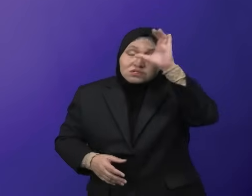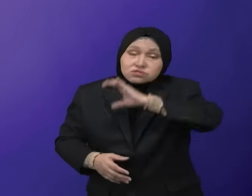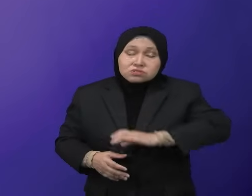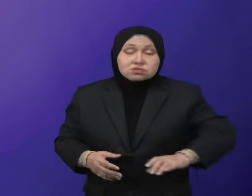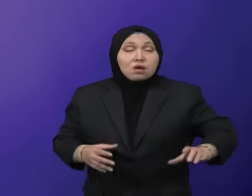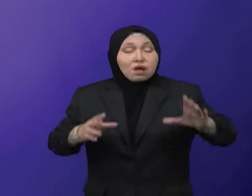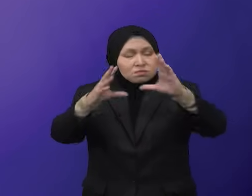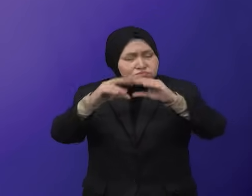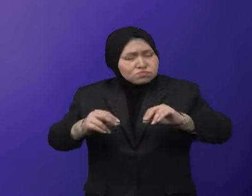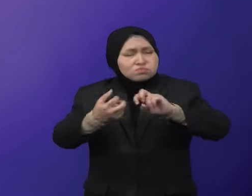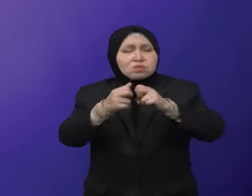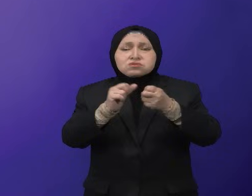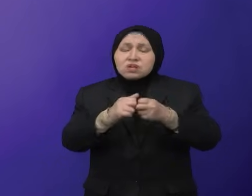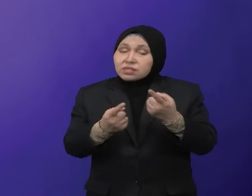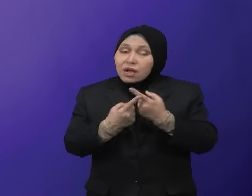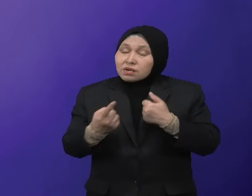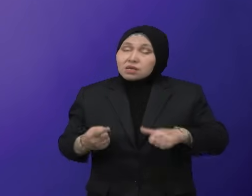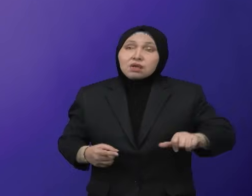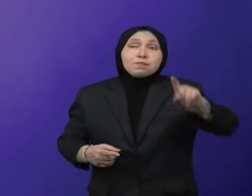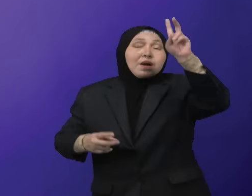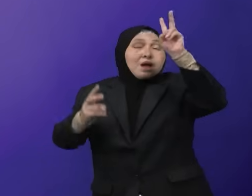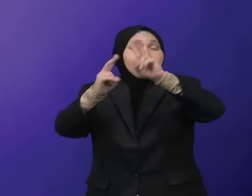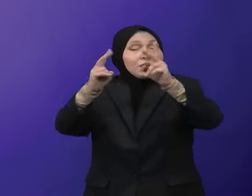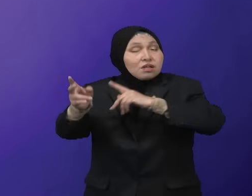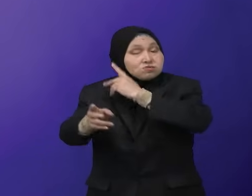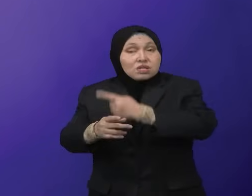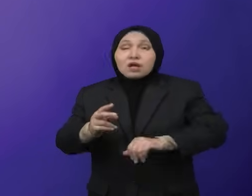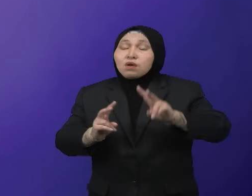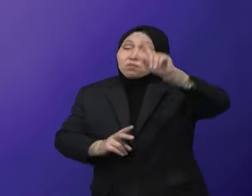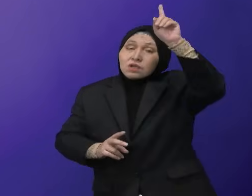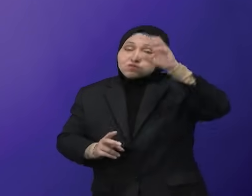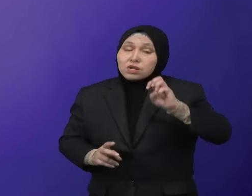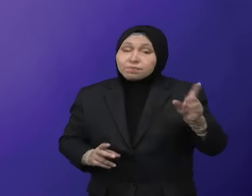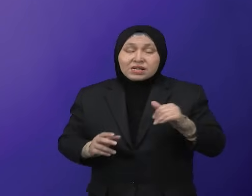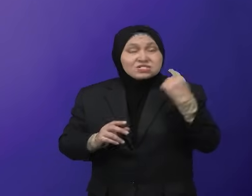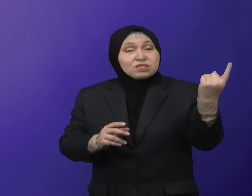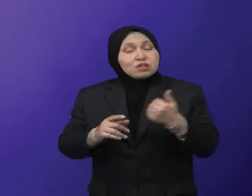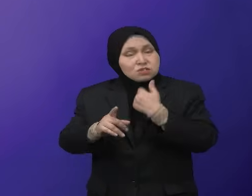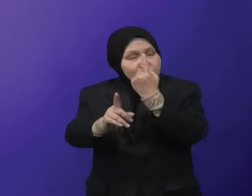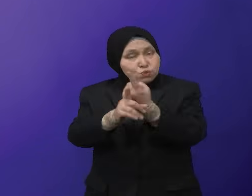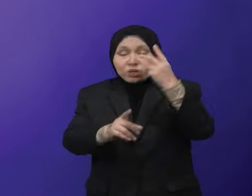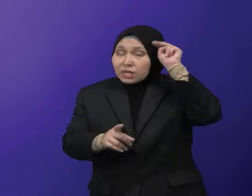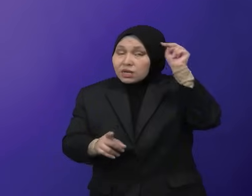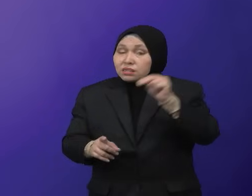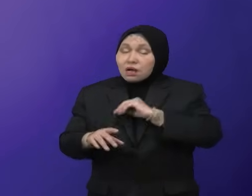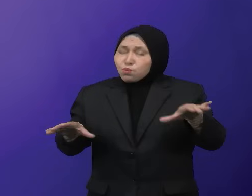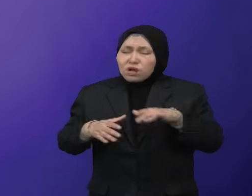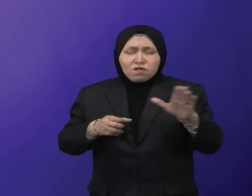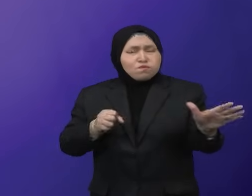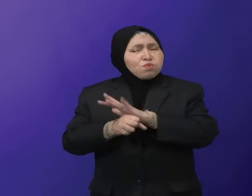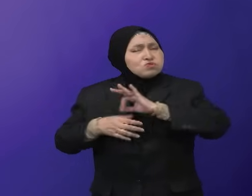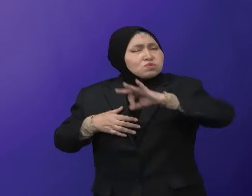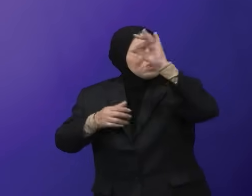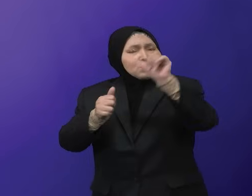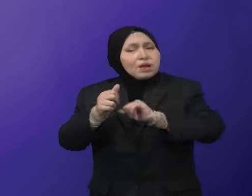solusi daripada yang maha perkasa, daripada Allah SWT. Yang ketiga, sentiasa membetulkan niat dan lakukan sepenuh jiwa setiap